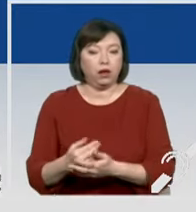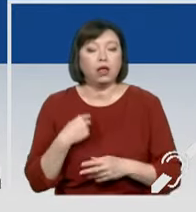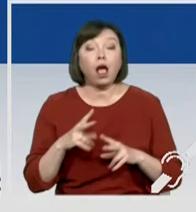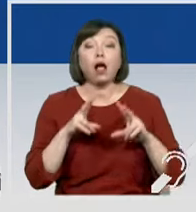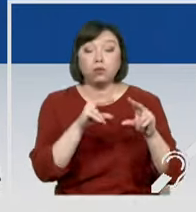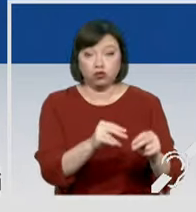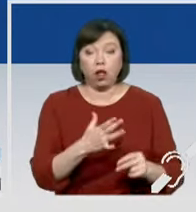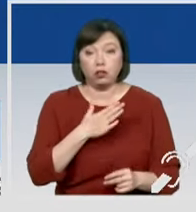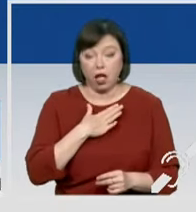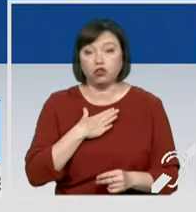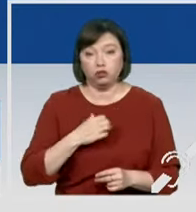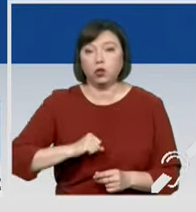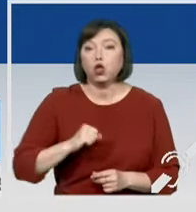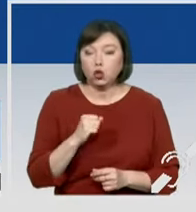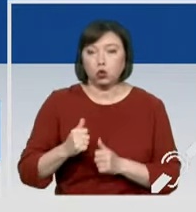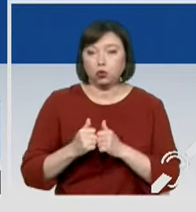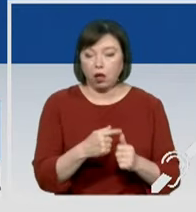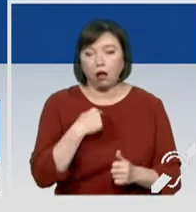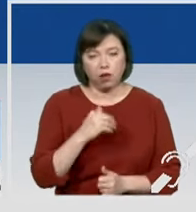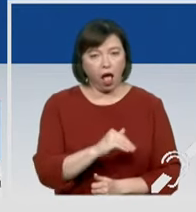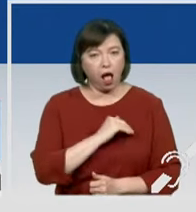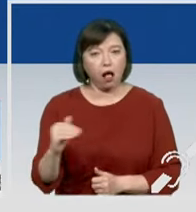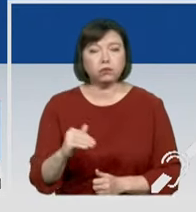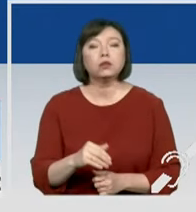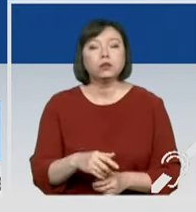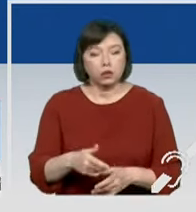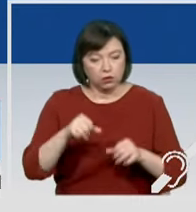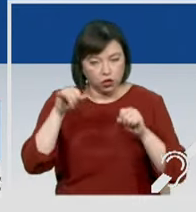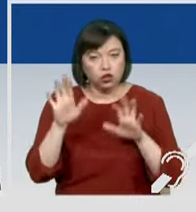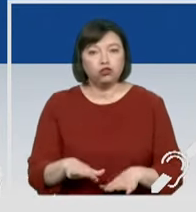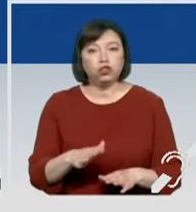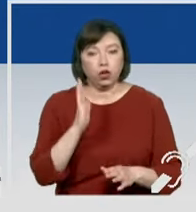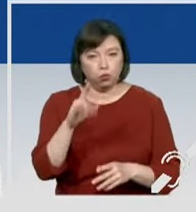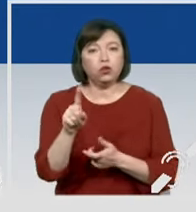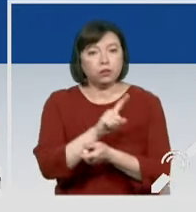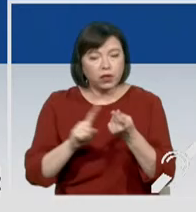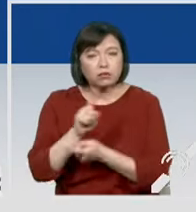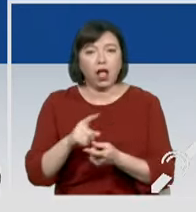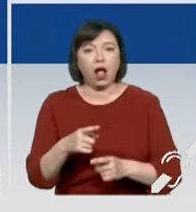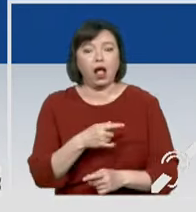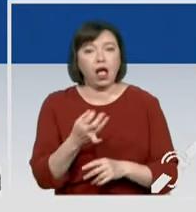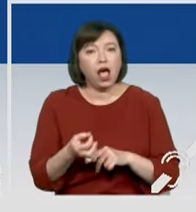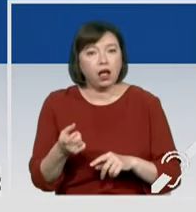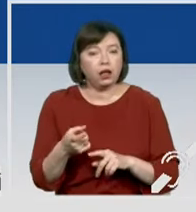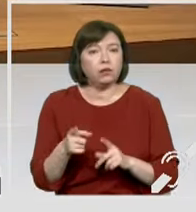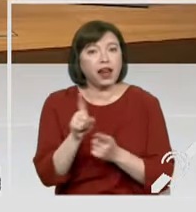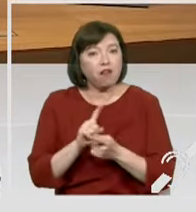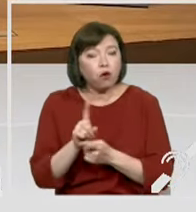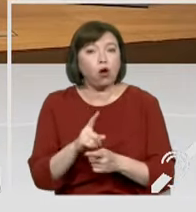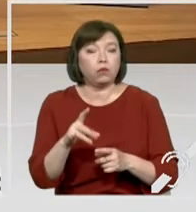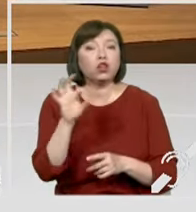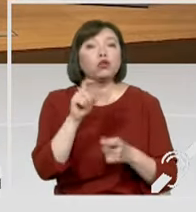prietenii noștri de aici că suntem ferm hotărâți să implementăm reformele care țin de agenda noastră europeană.